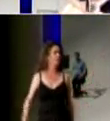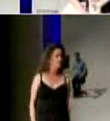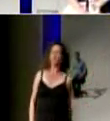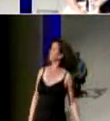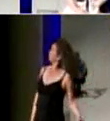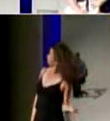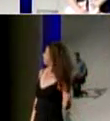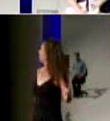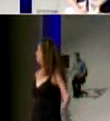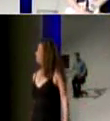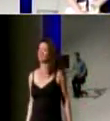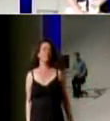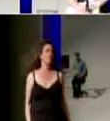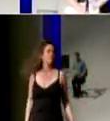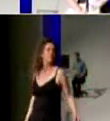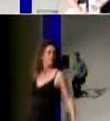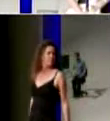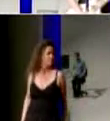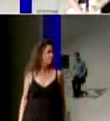différent.